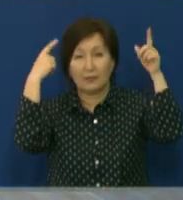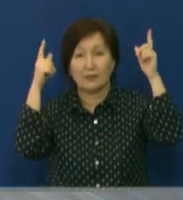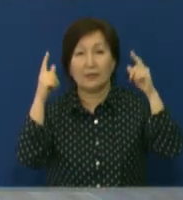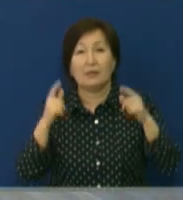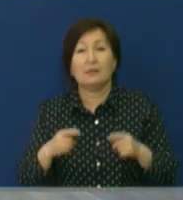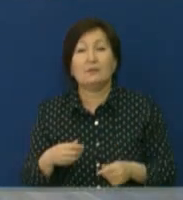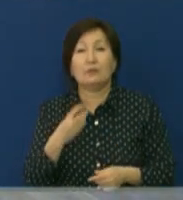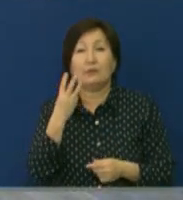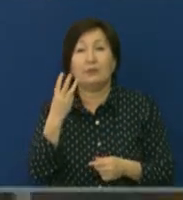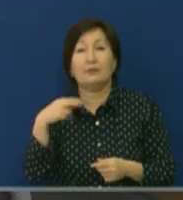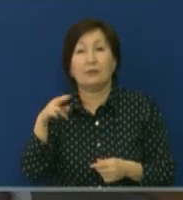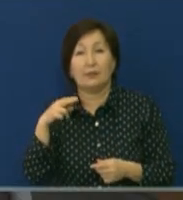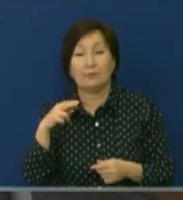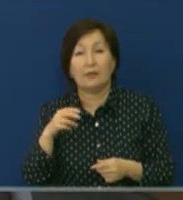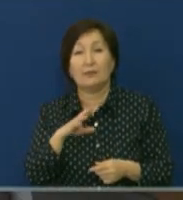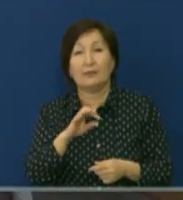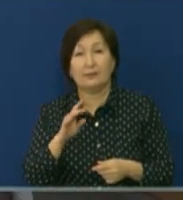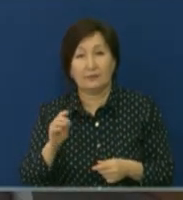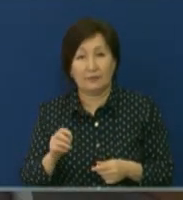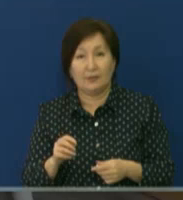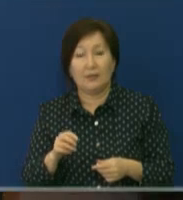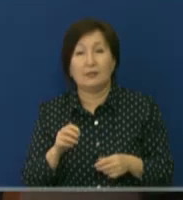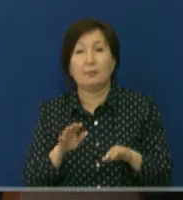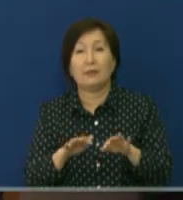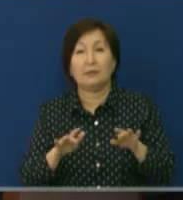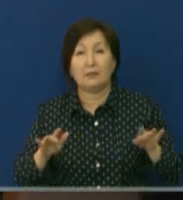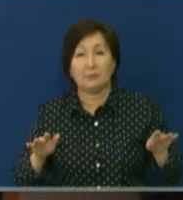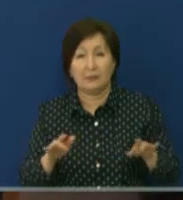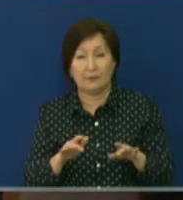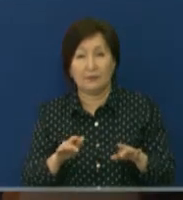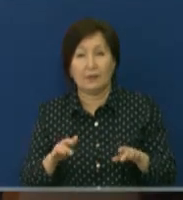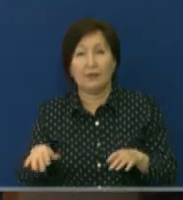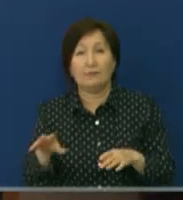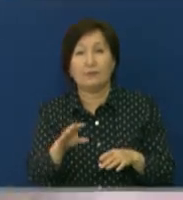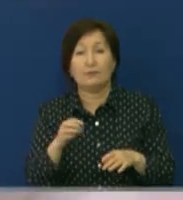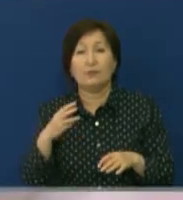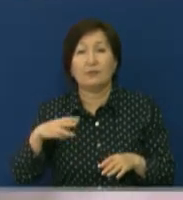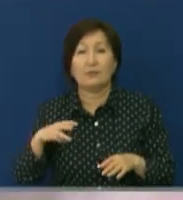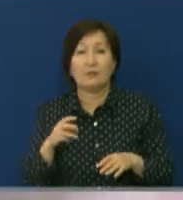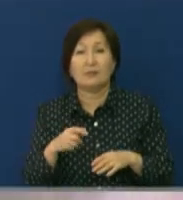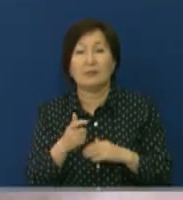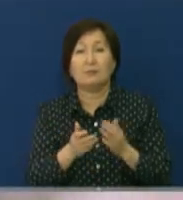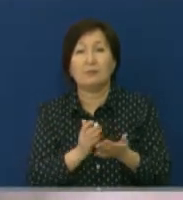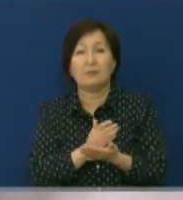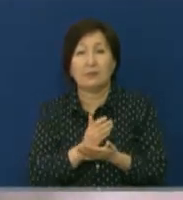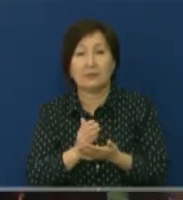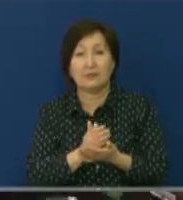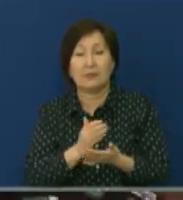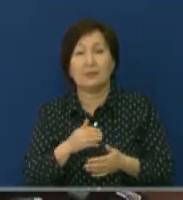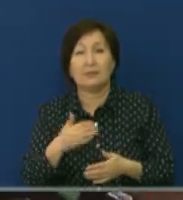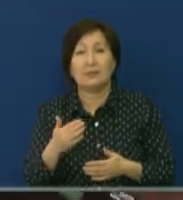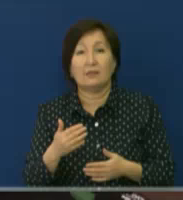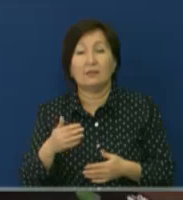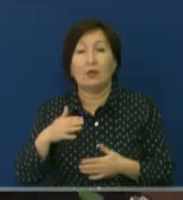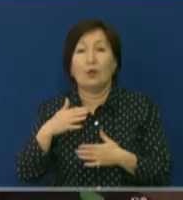3d моделирования и программирования всему конкурс состоит из 30 компетенцией чемпионат продлится до 8 октября